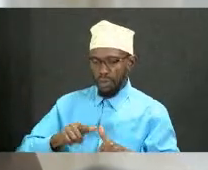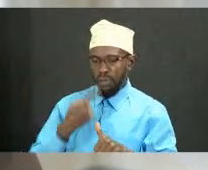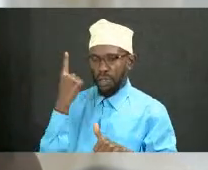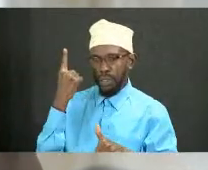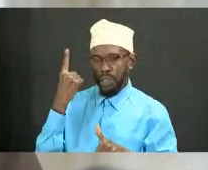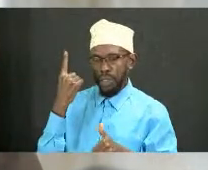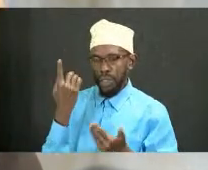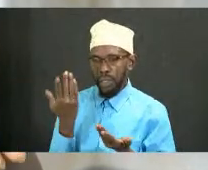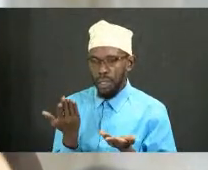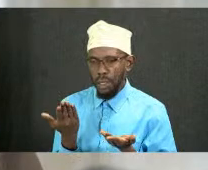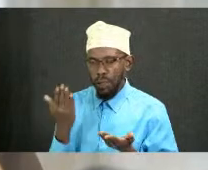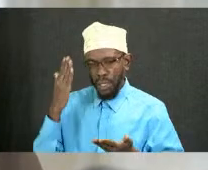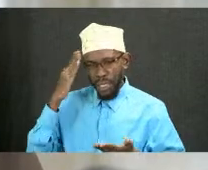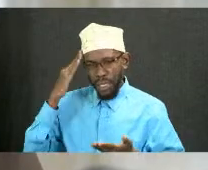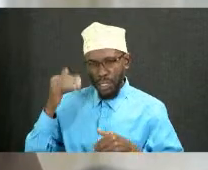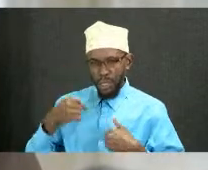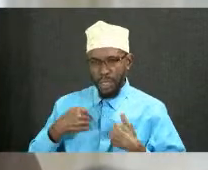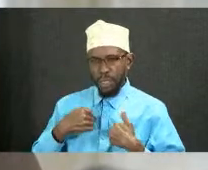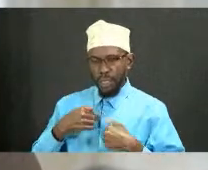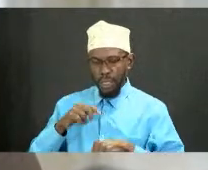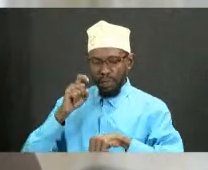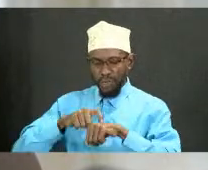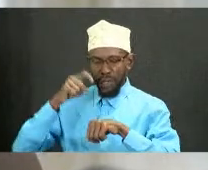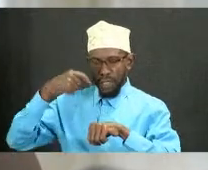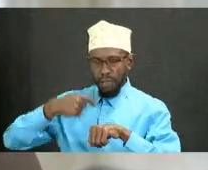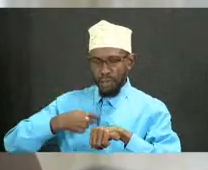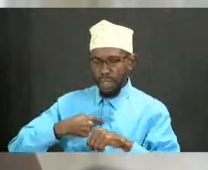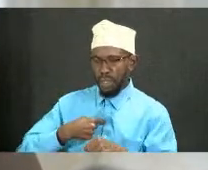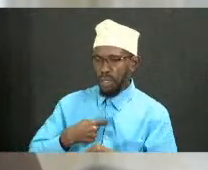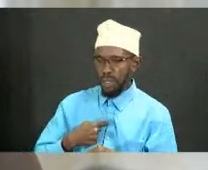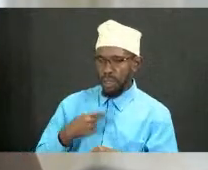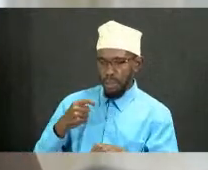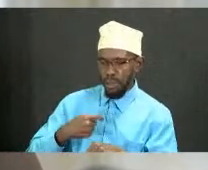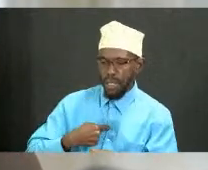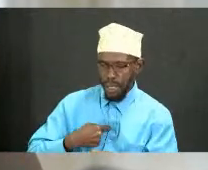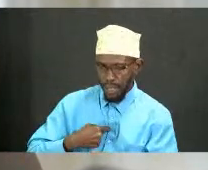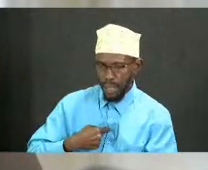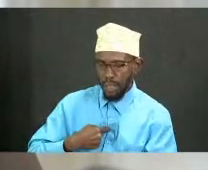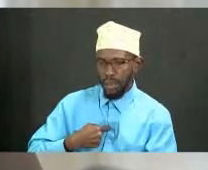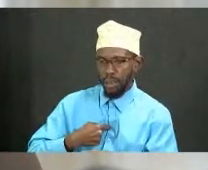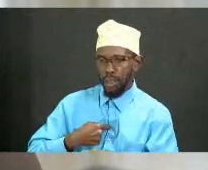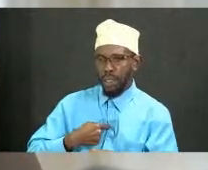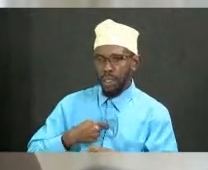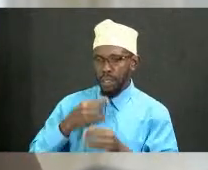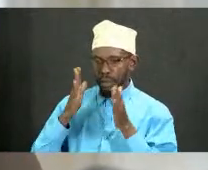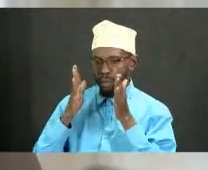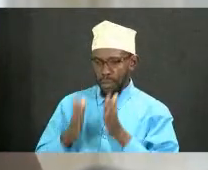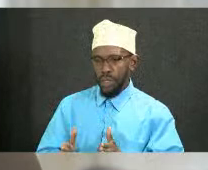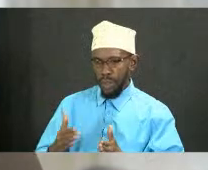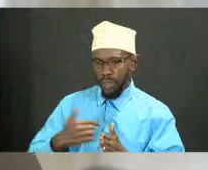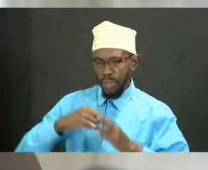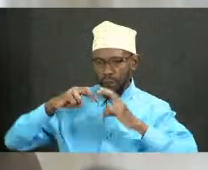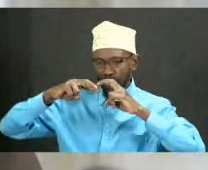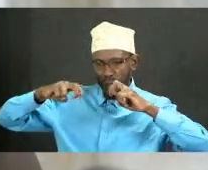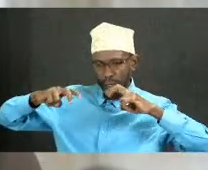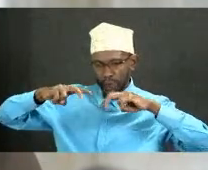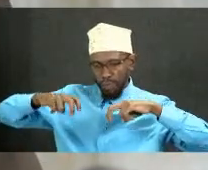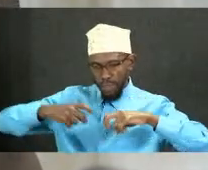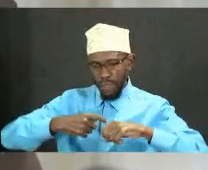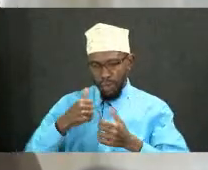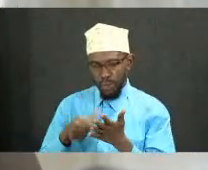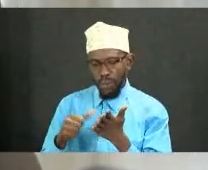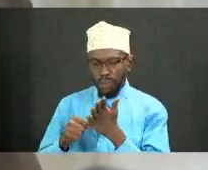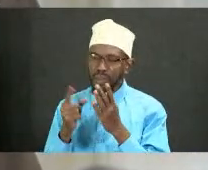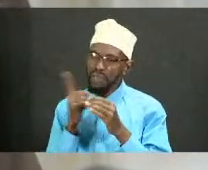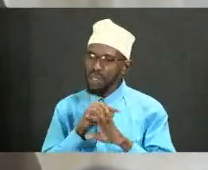ili aweze kujua hili linanihathiri na hivi ndivyo ambavyo mimi kibinafsi naweza tafuta suluhisho, kwa sababu